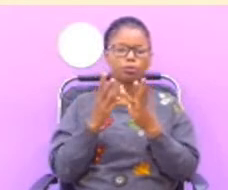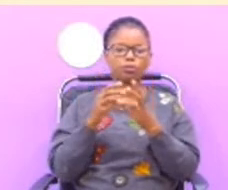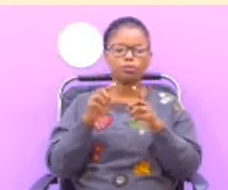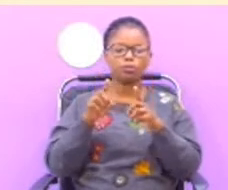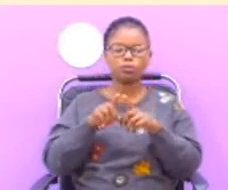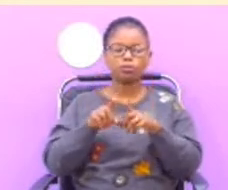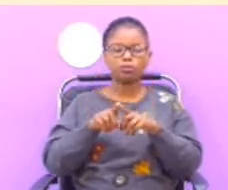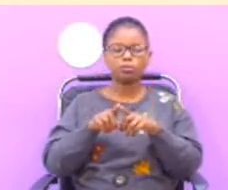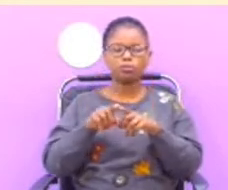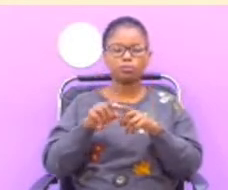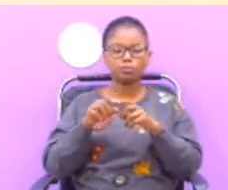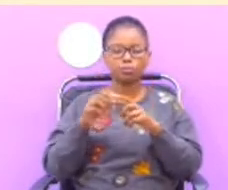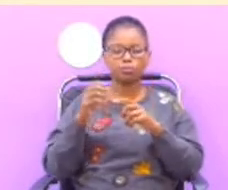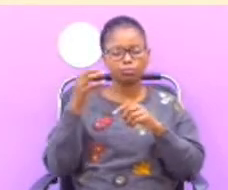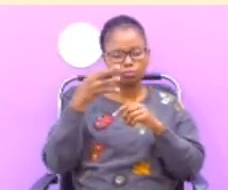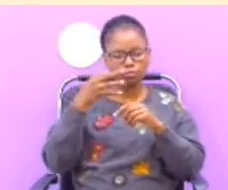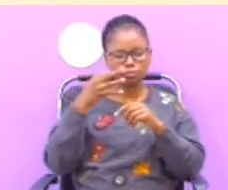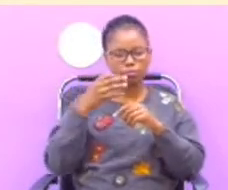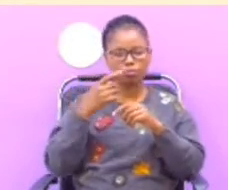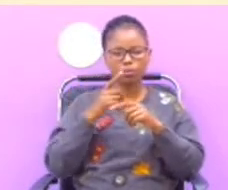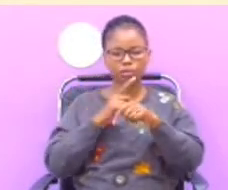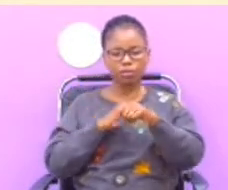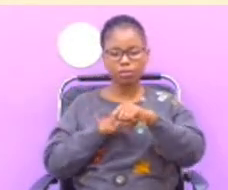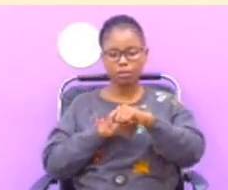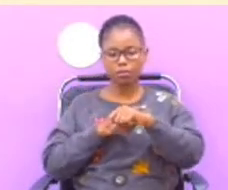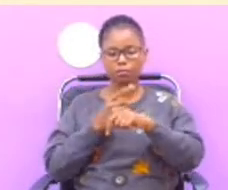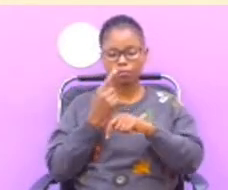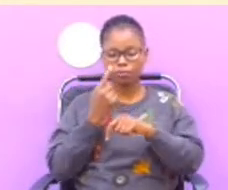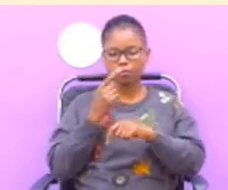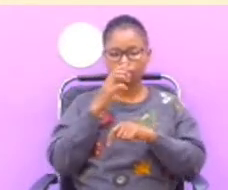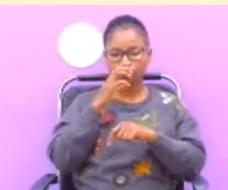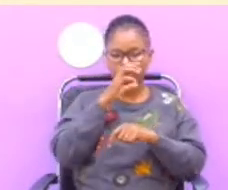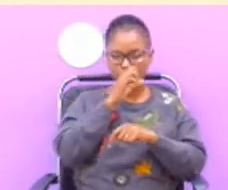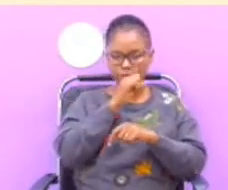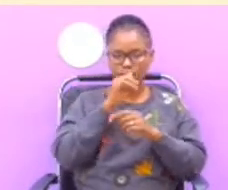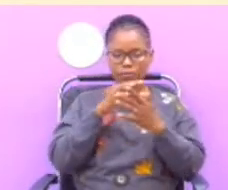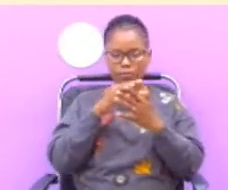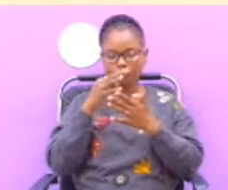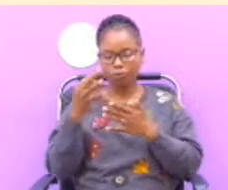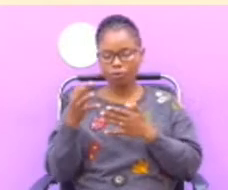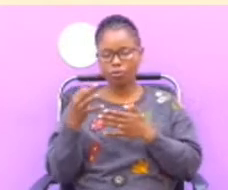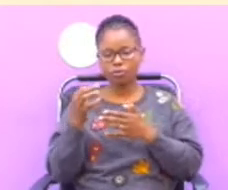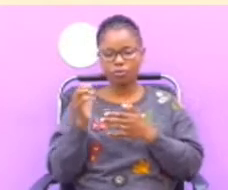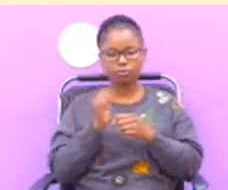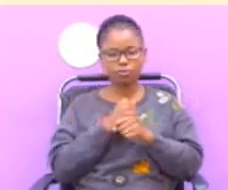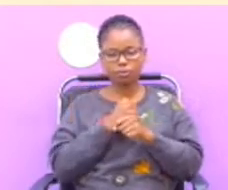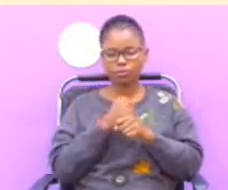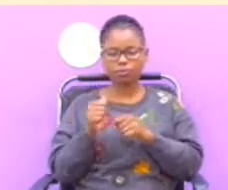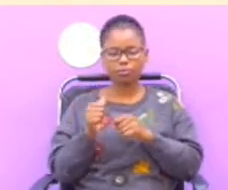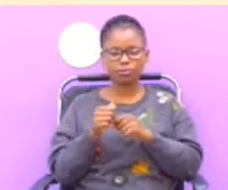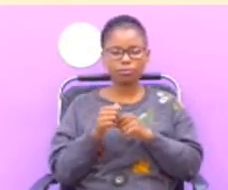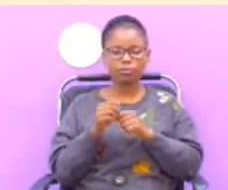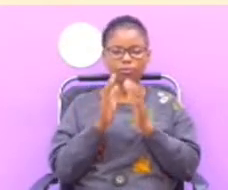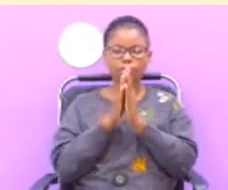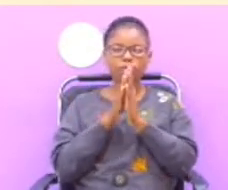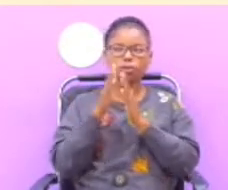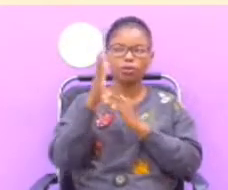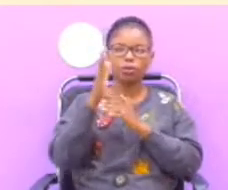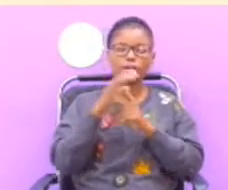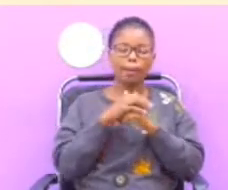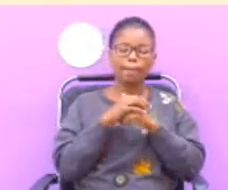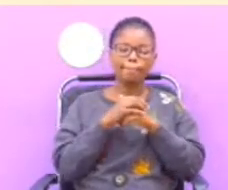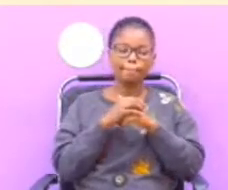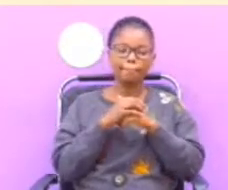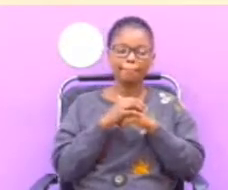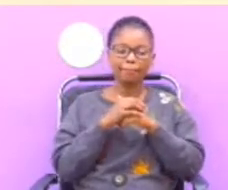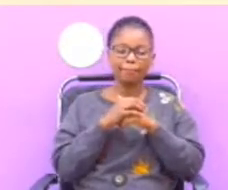No rĩrĩ, gũtirĩ kahĩndĩ ona kamwe gakagwa thĩ. Bwana asifiwe sana.